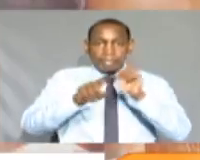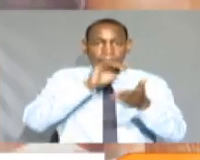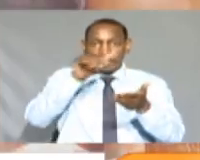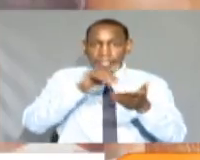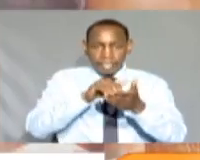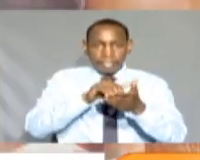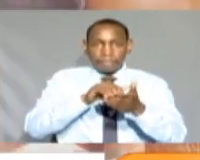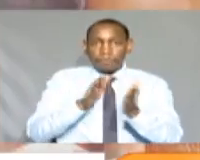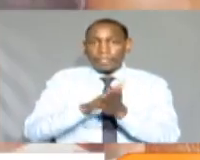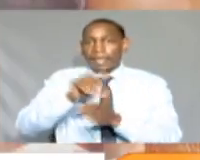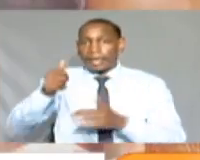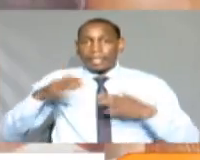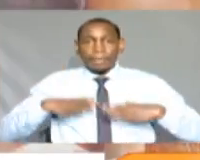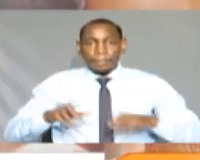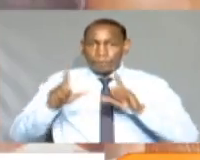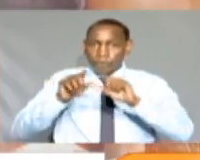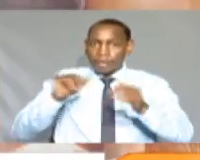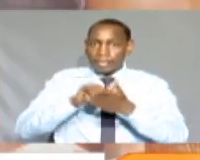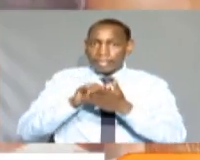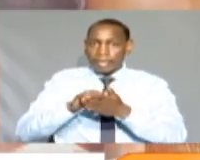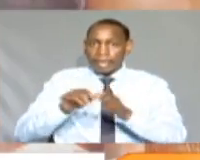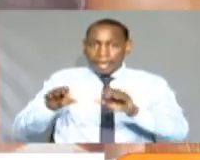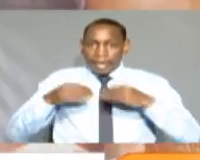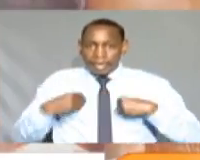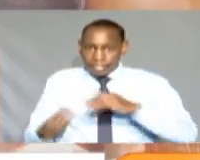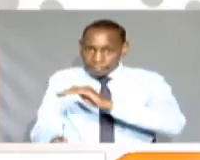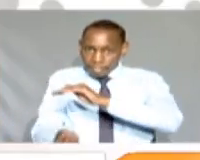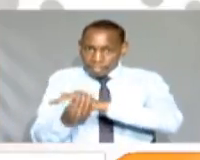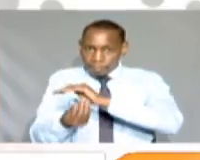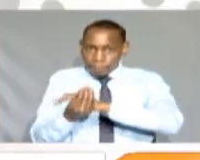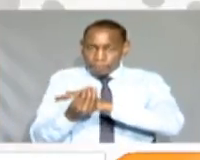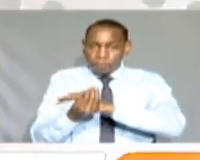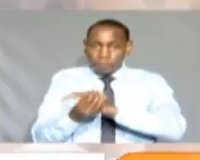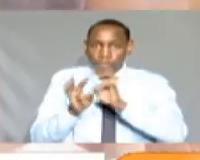mitihani. Wengine wakisemekana kupokea hongo ya hadi